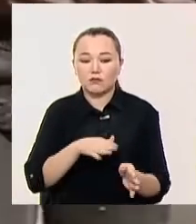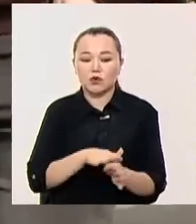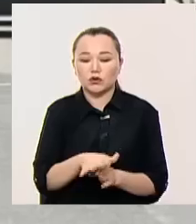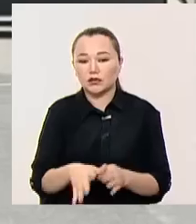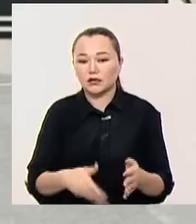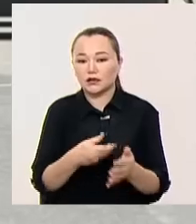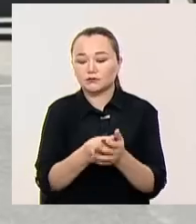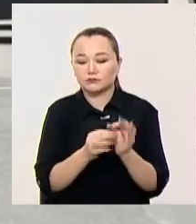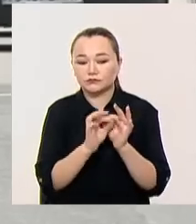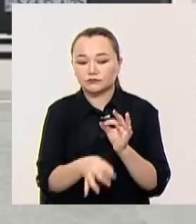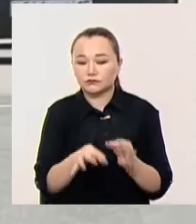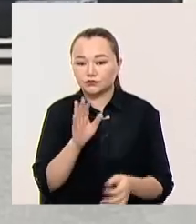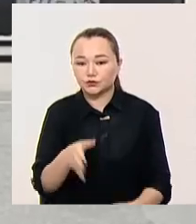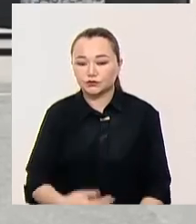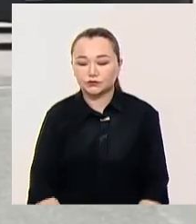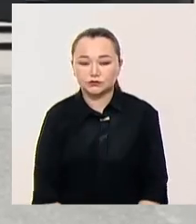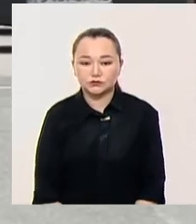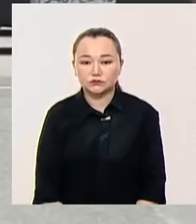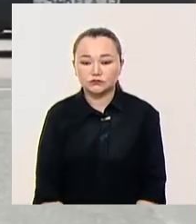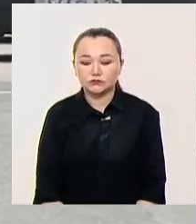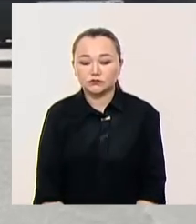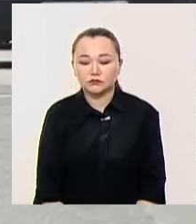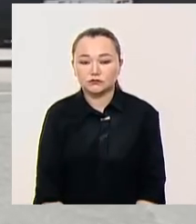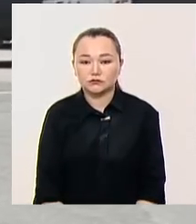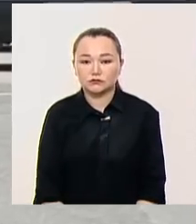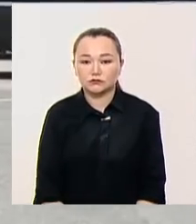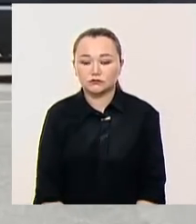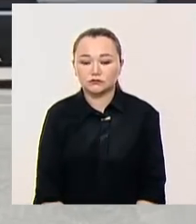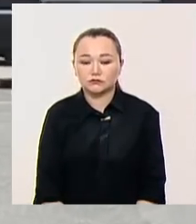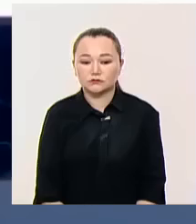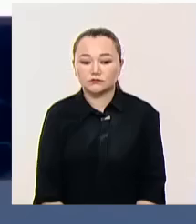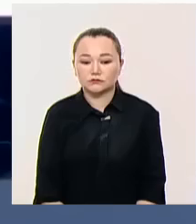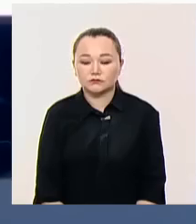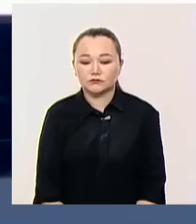жеткізді. Руслан Расуланұлы, Азамат Елубаев, Информ бюро, солтүстік Қазақстан облысы.